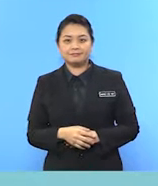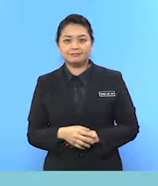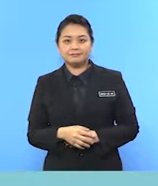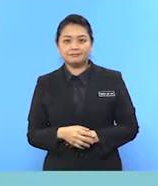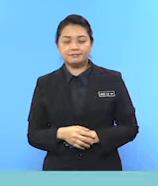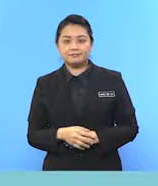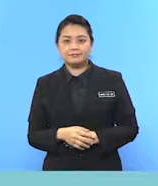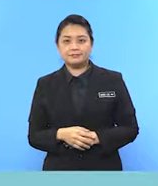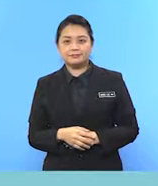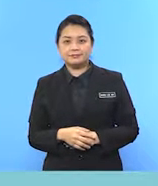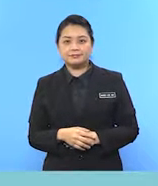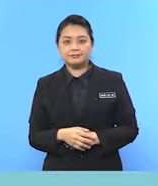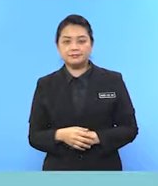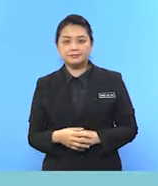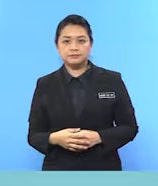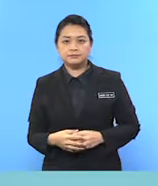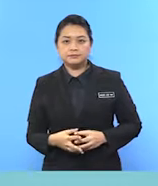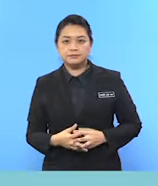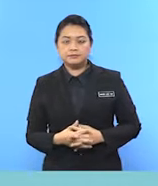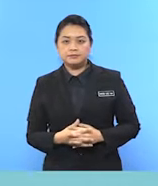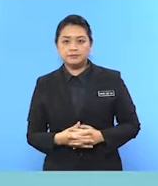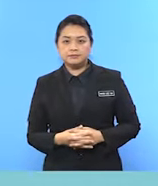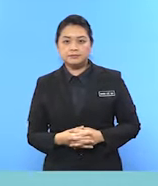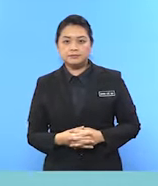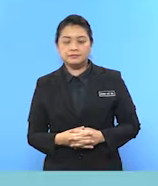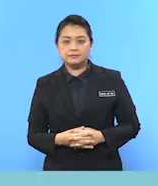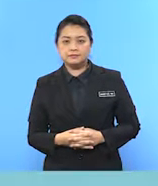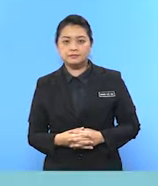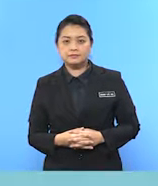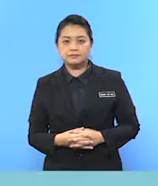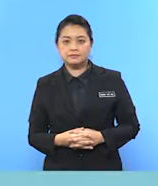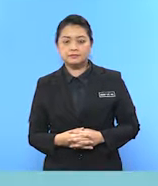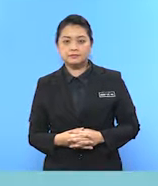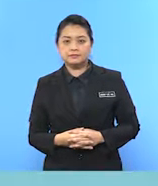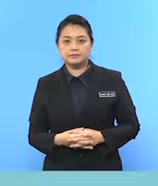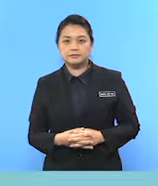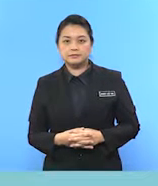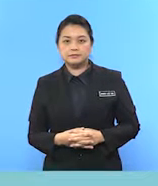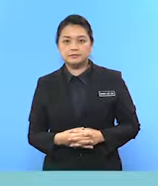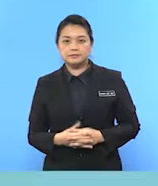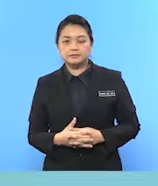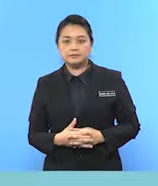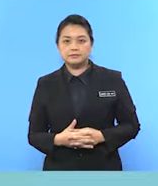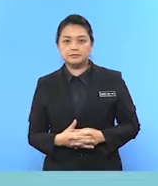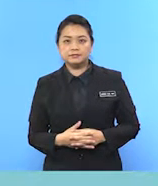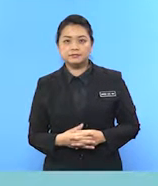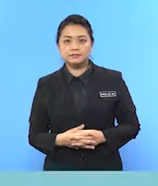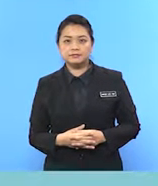PQ3R3, sisi bertentangan per hipotenus iaitu R3Q3